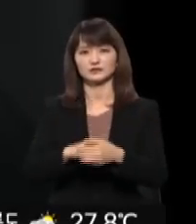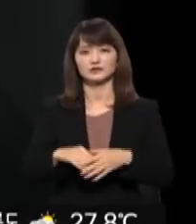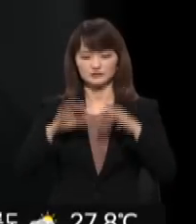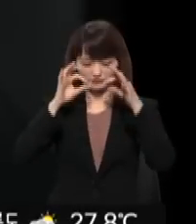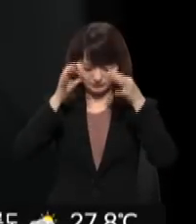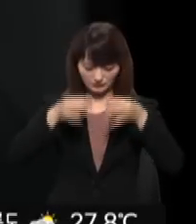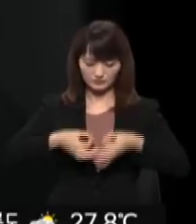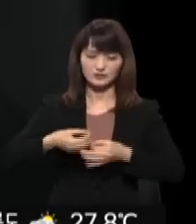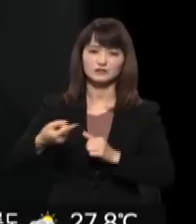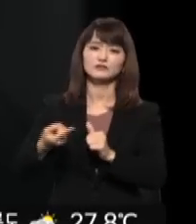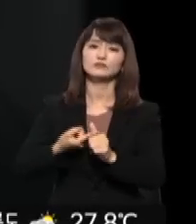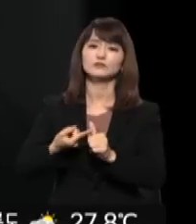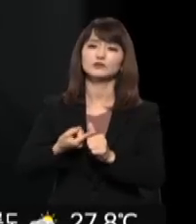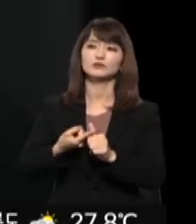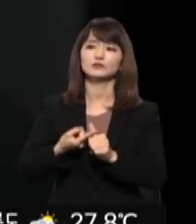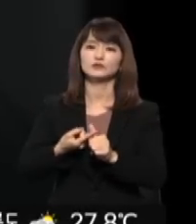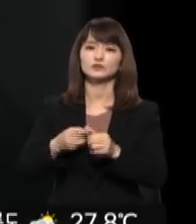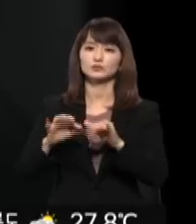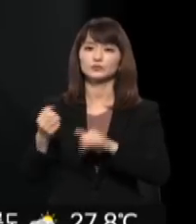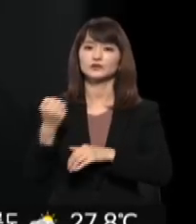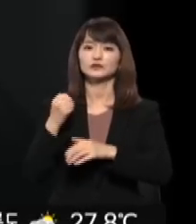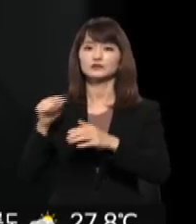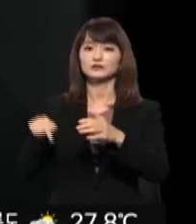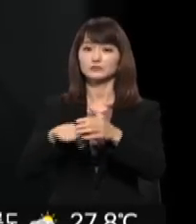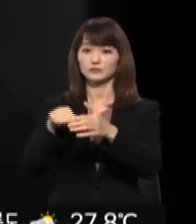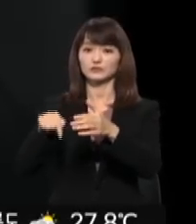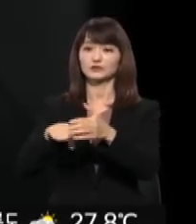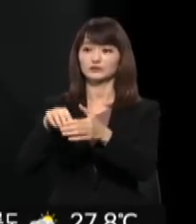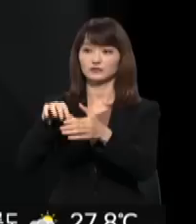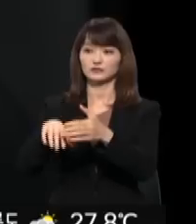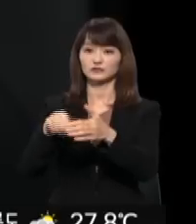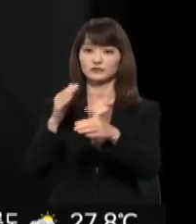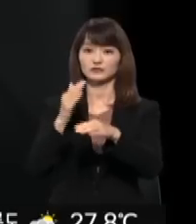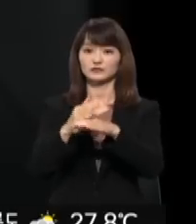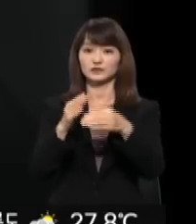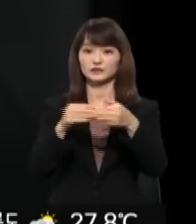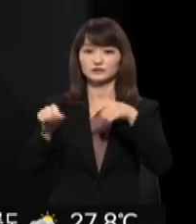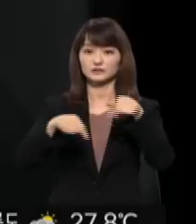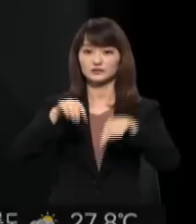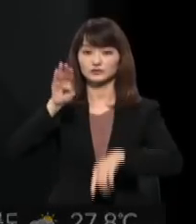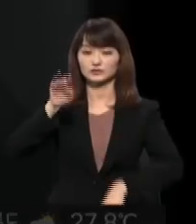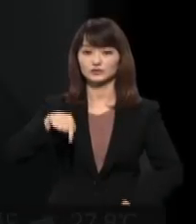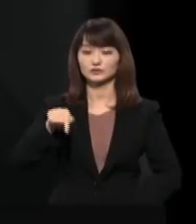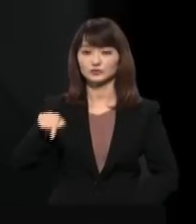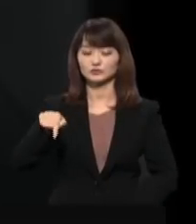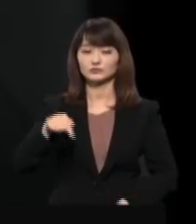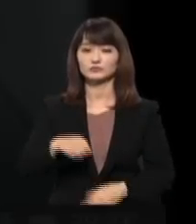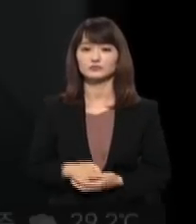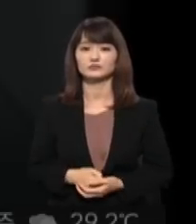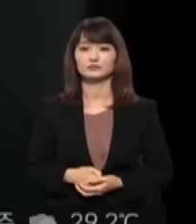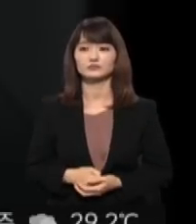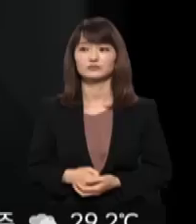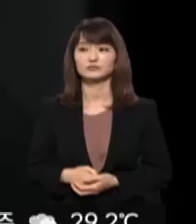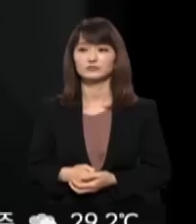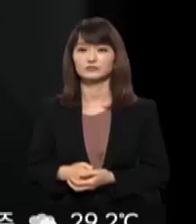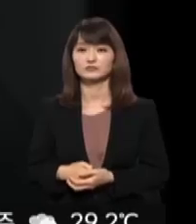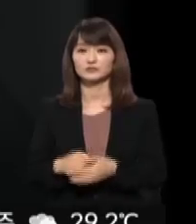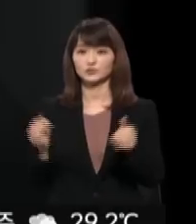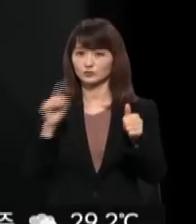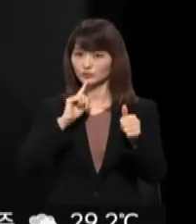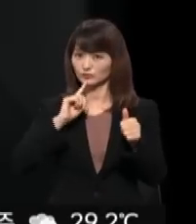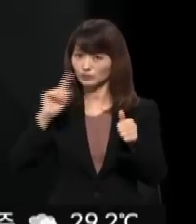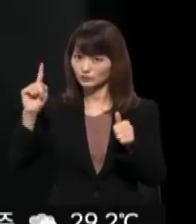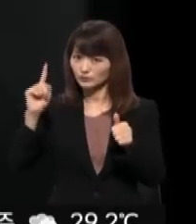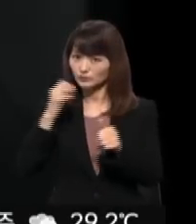비판이 있는데 이게 한 당내에서 그것도 당시도브라고 할 만한 그런 분들 사이에서 일어난다는게 과연